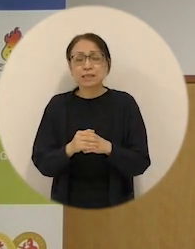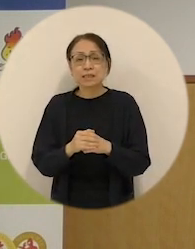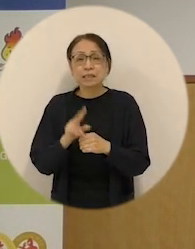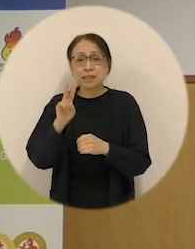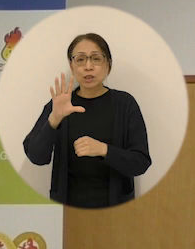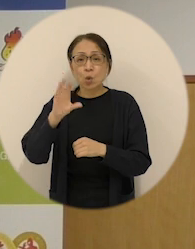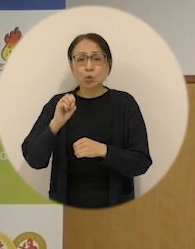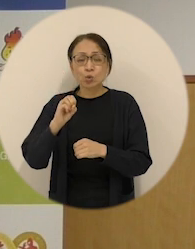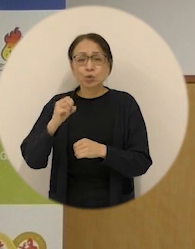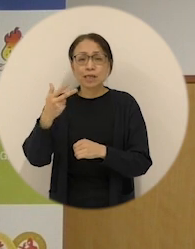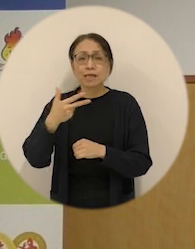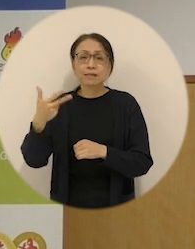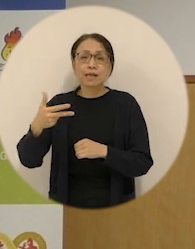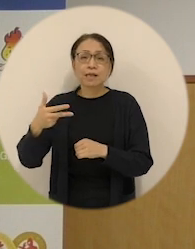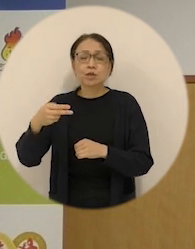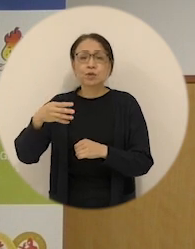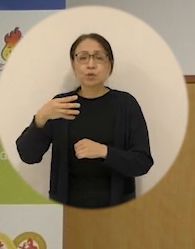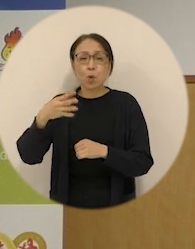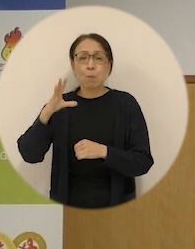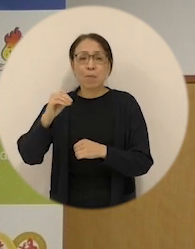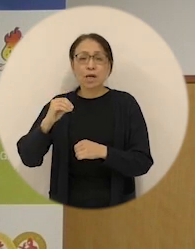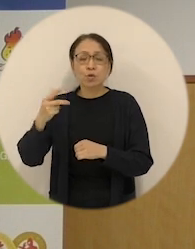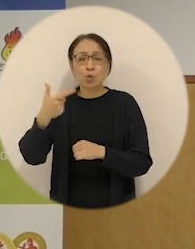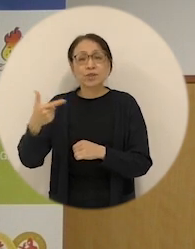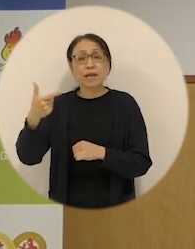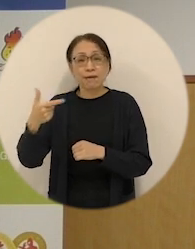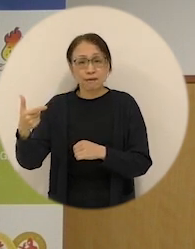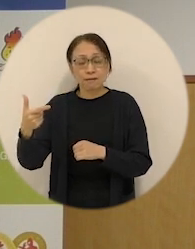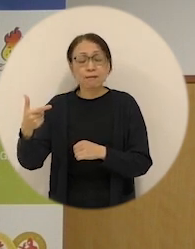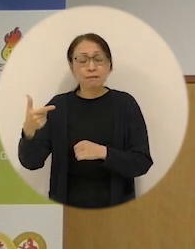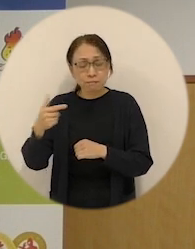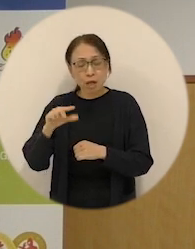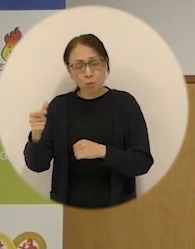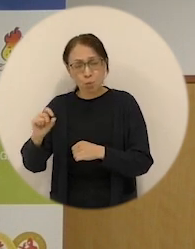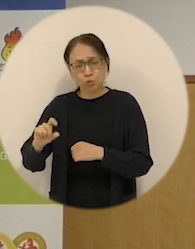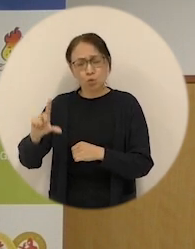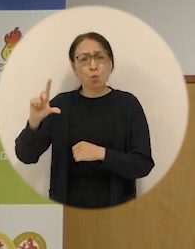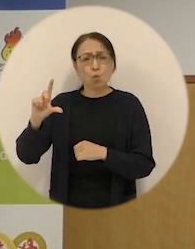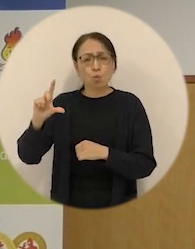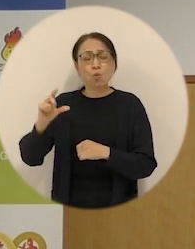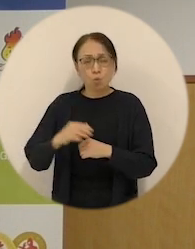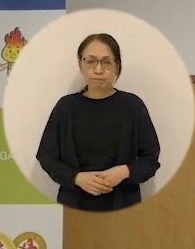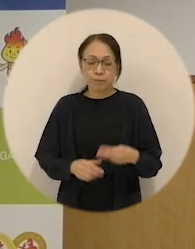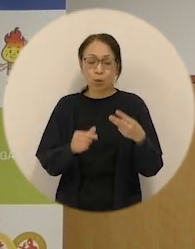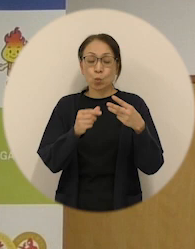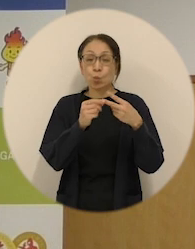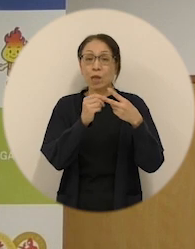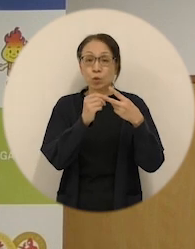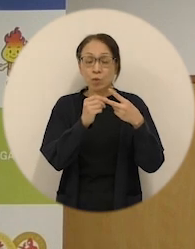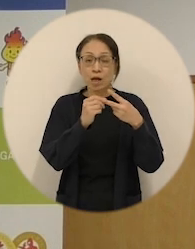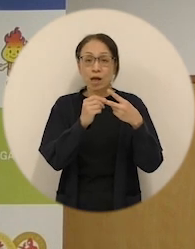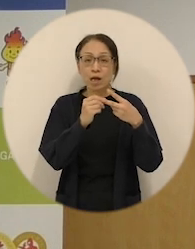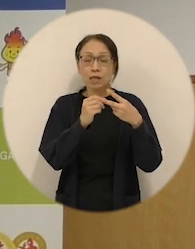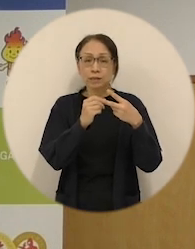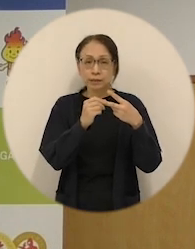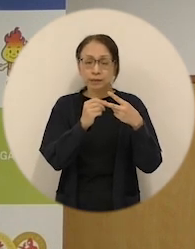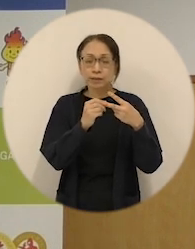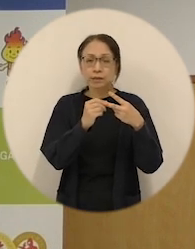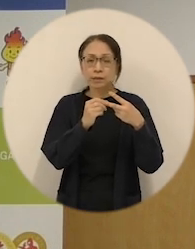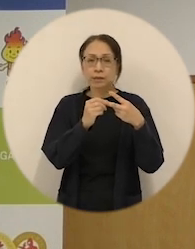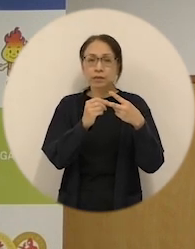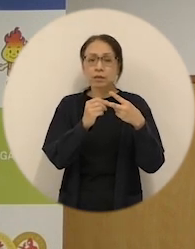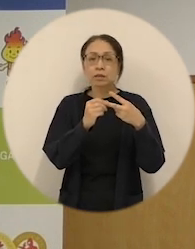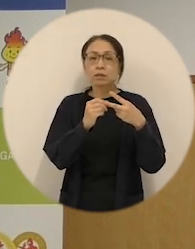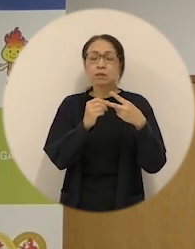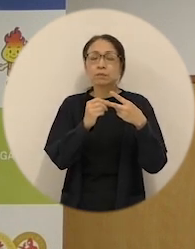2億7004万6000円などの増、2つには事業費確